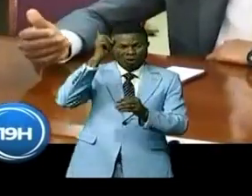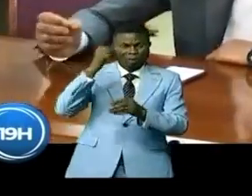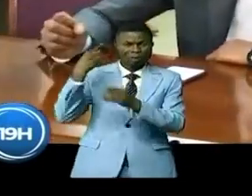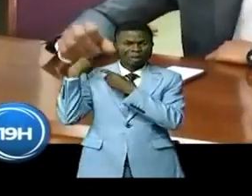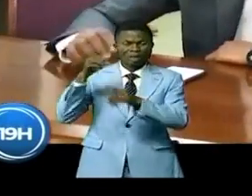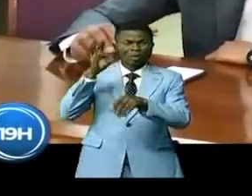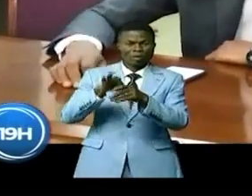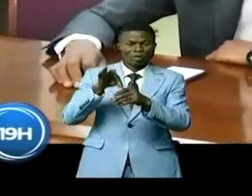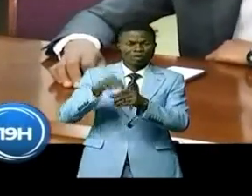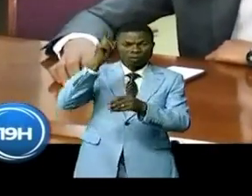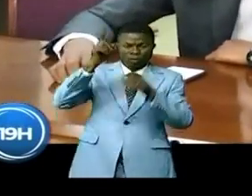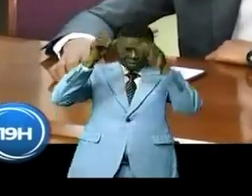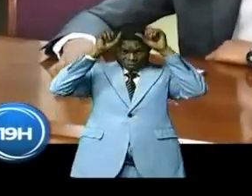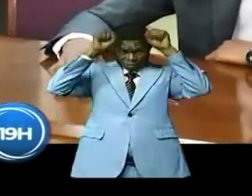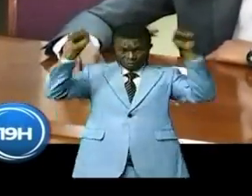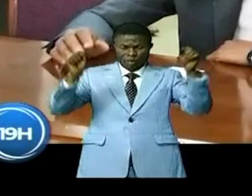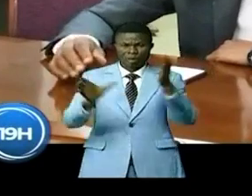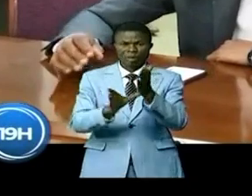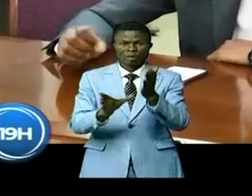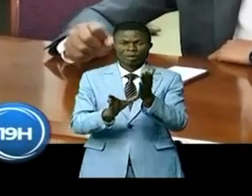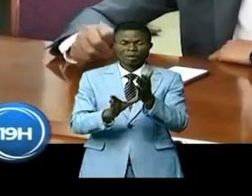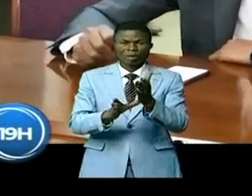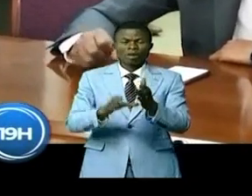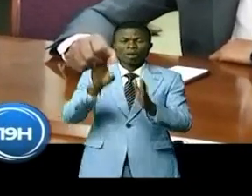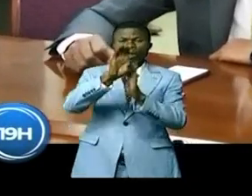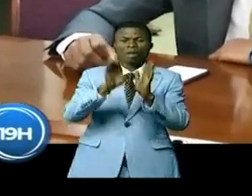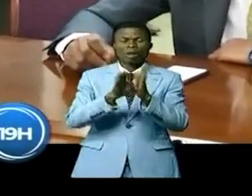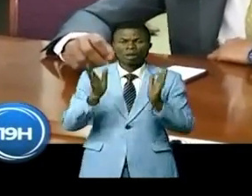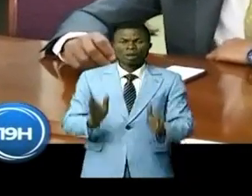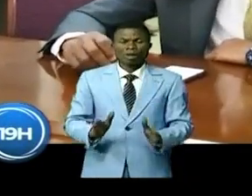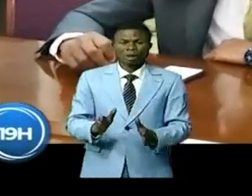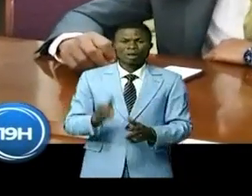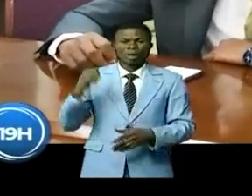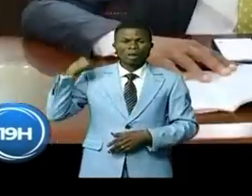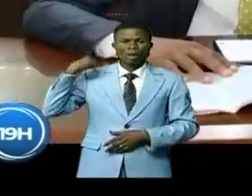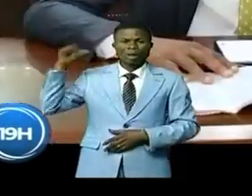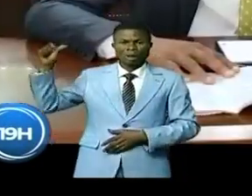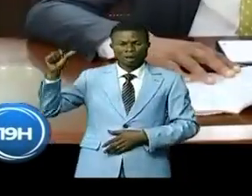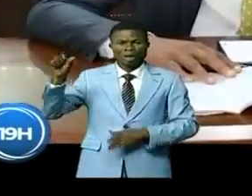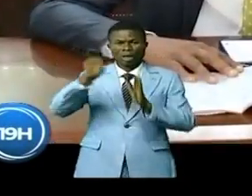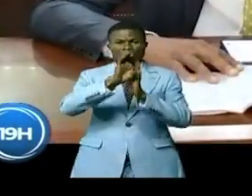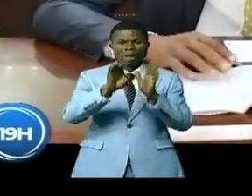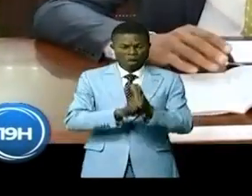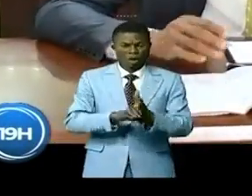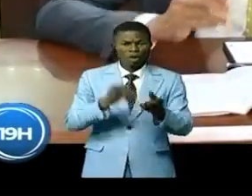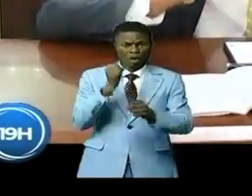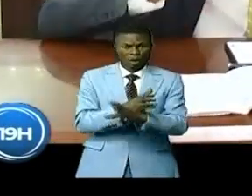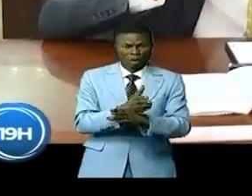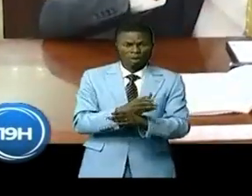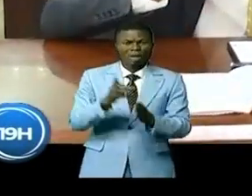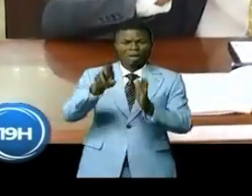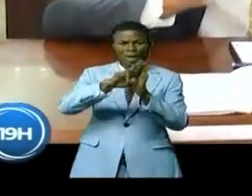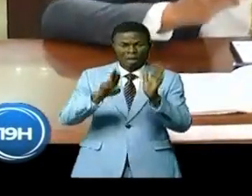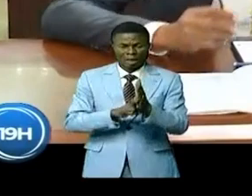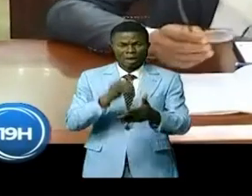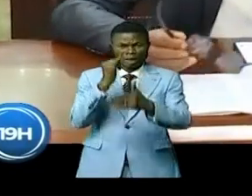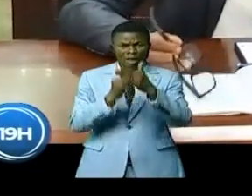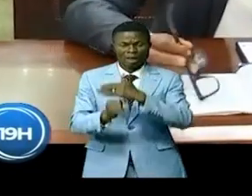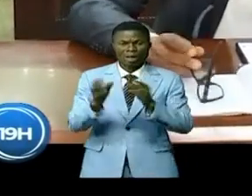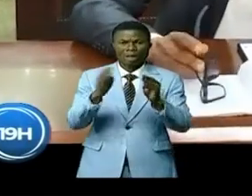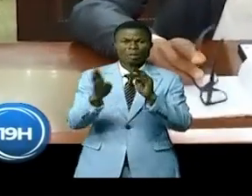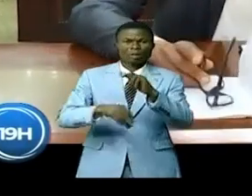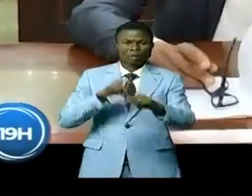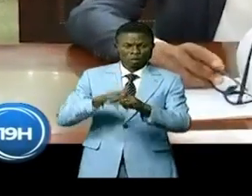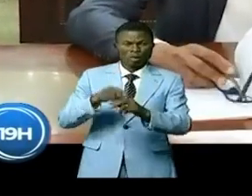premier vice-président de l'Assemblée nationale. Les constitutionnalistes André Mbata, constitution à la main et règlement intérieur de l'Assemblée nationale